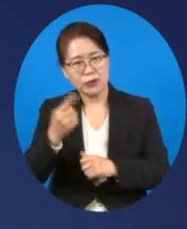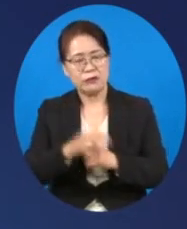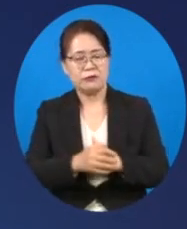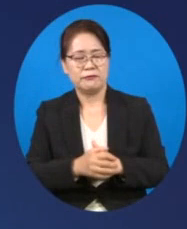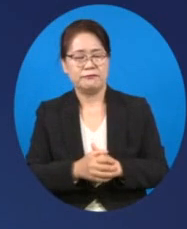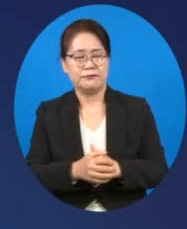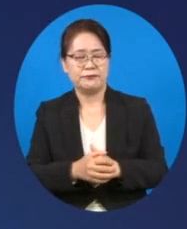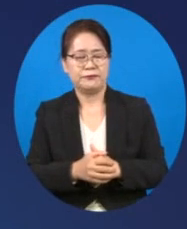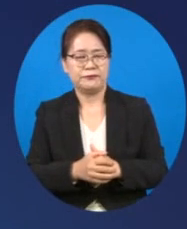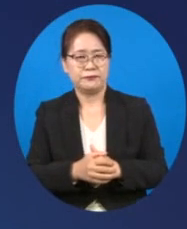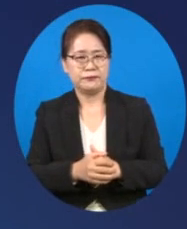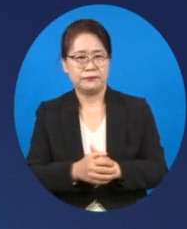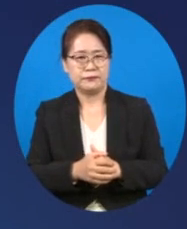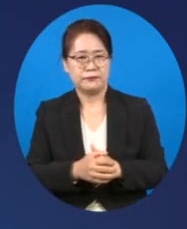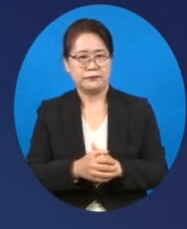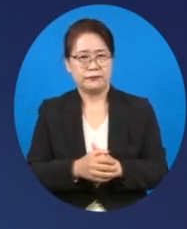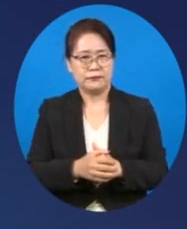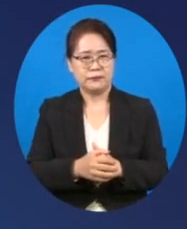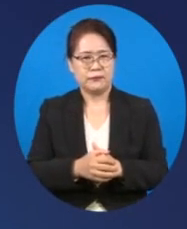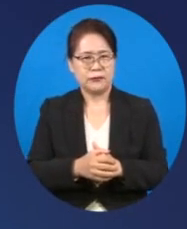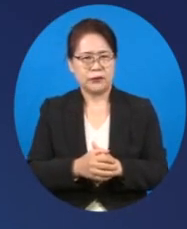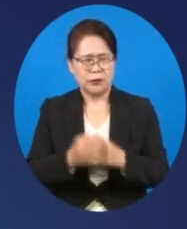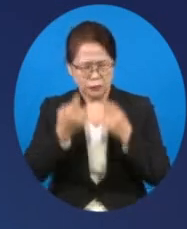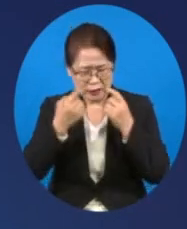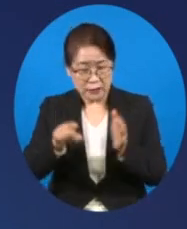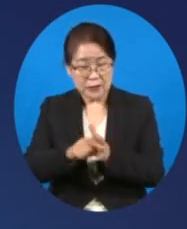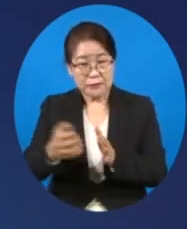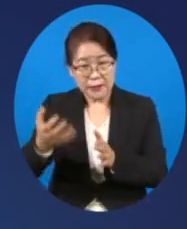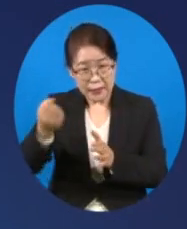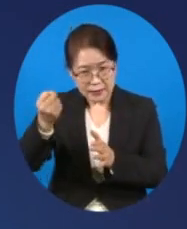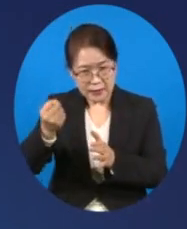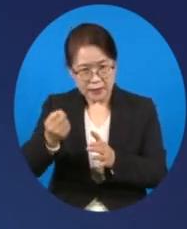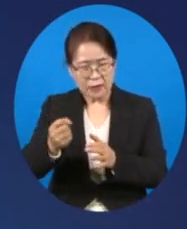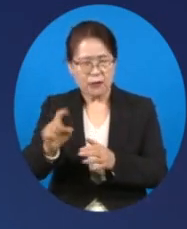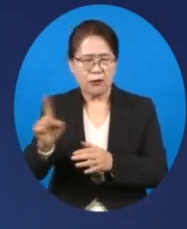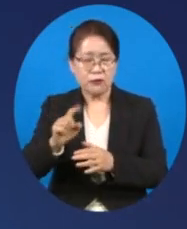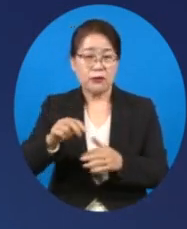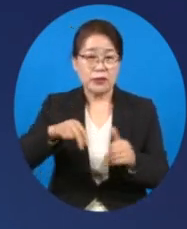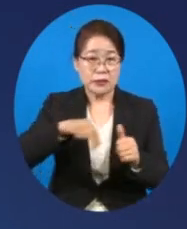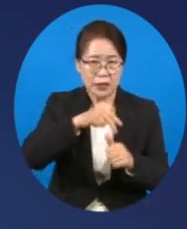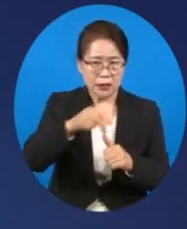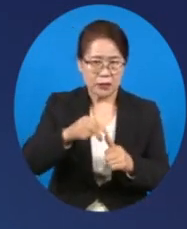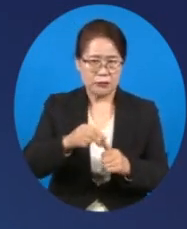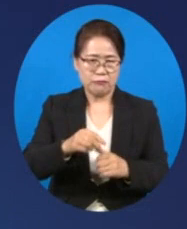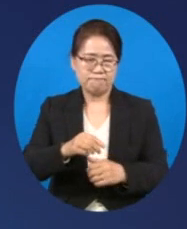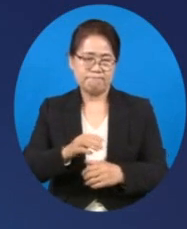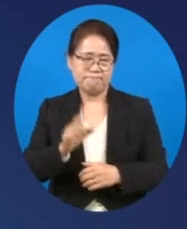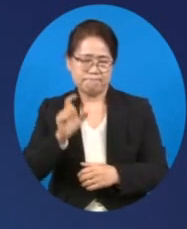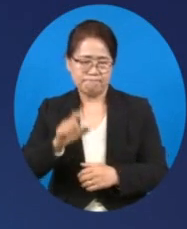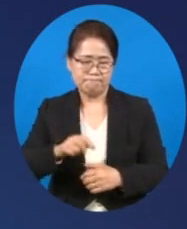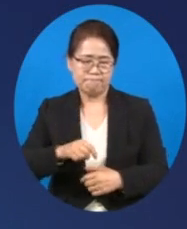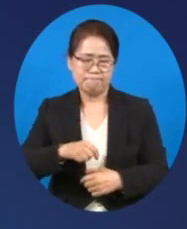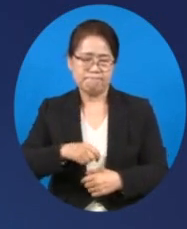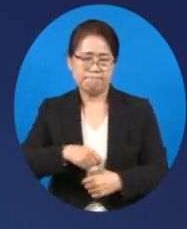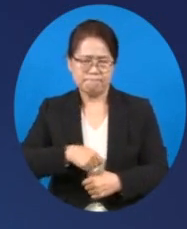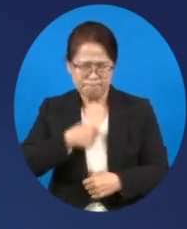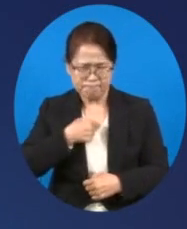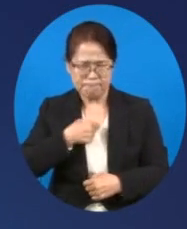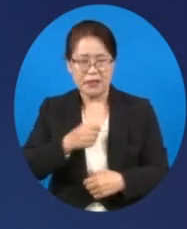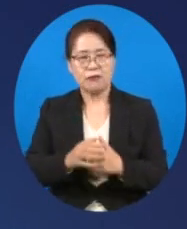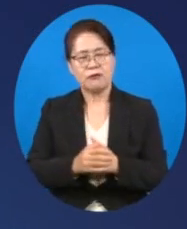가진 자가 어떤 상황에서도 견실하고 흔들리지 않는 삶을 산다는